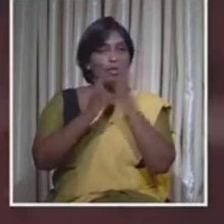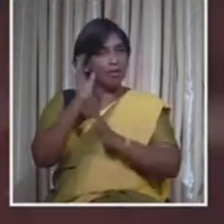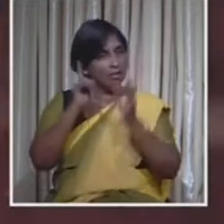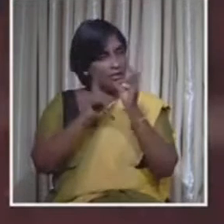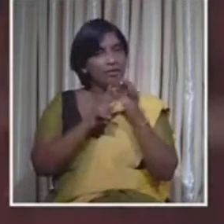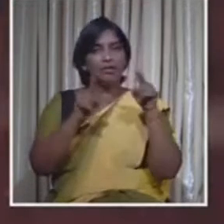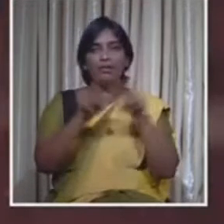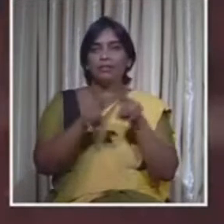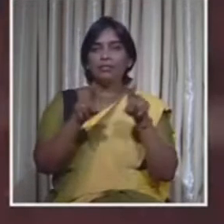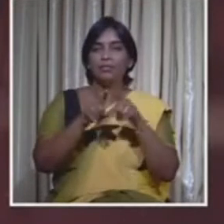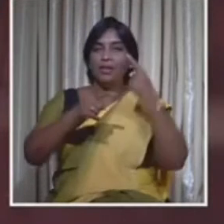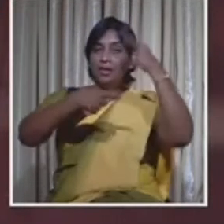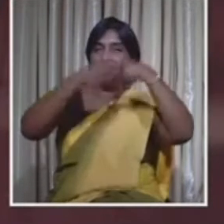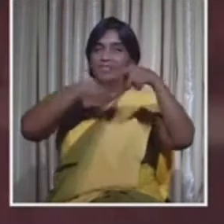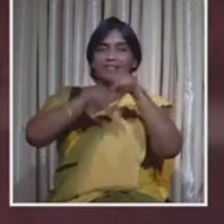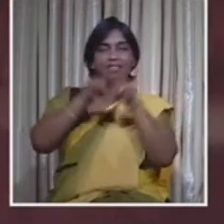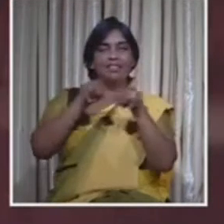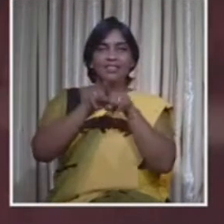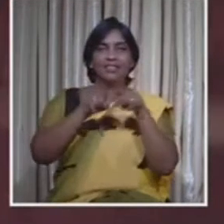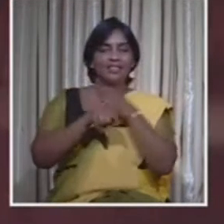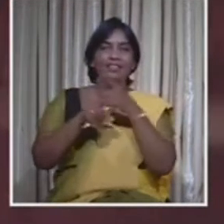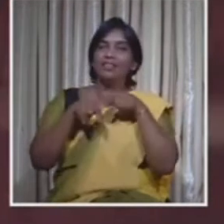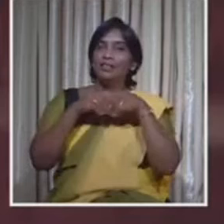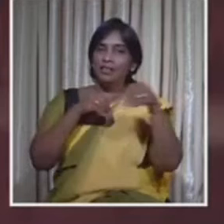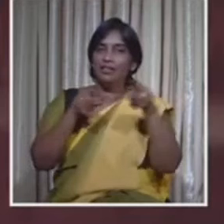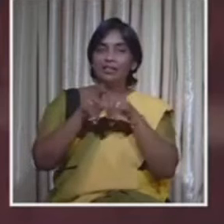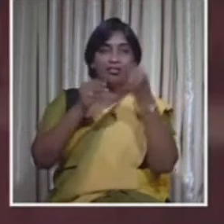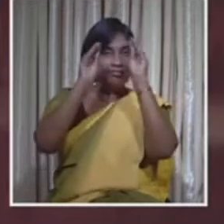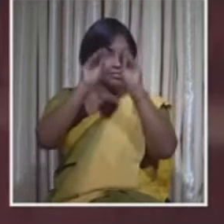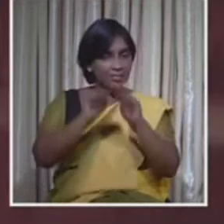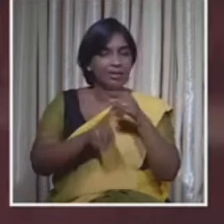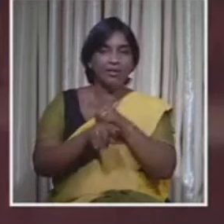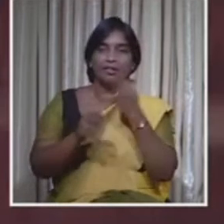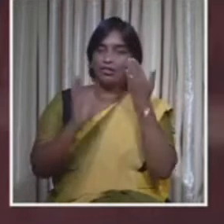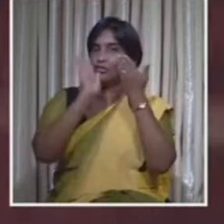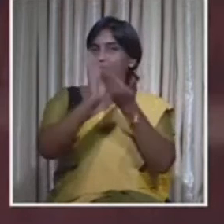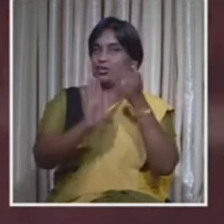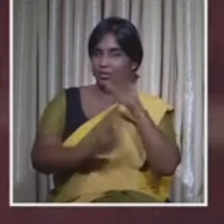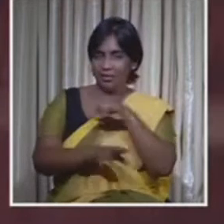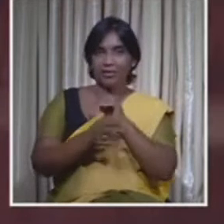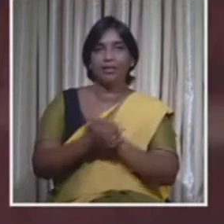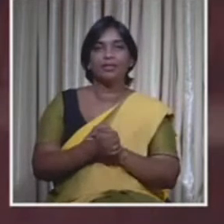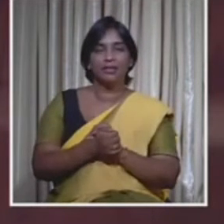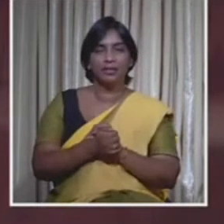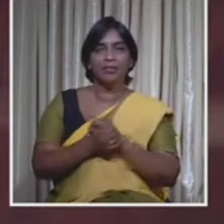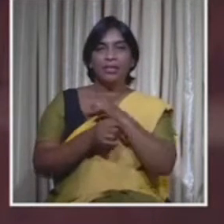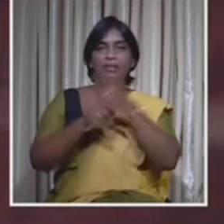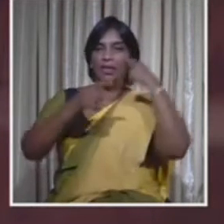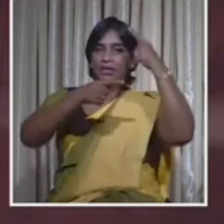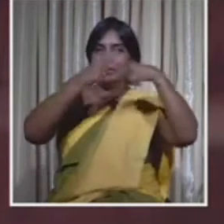ඇමතුමාට ඉතාම සාර්ථක අයවැයක් ඉදිරිපත් කිරීම ගැන මේ